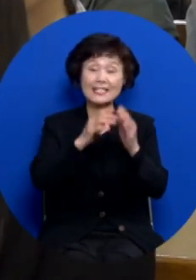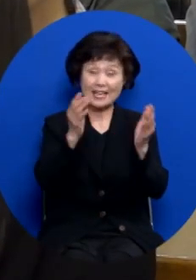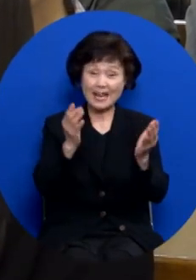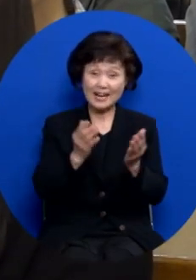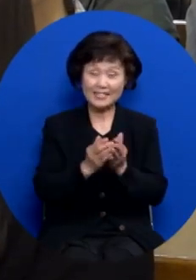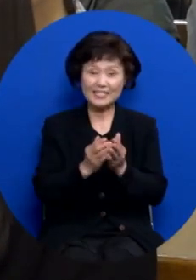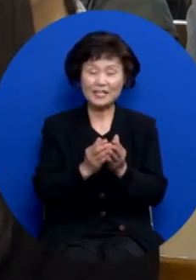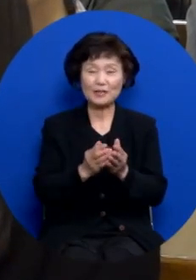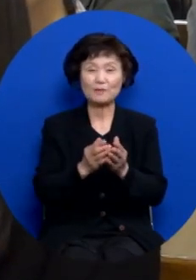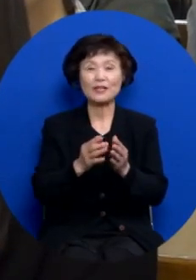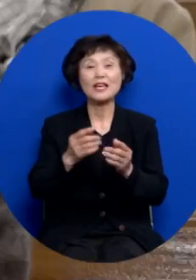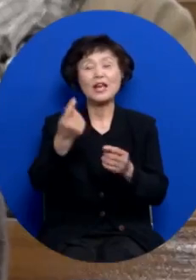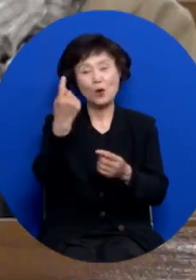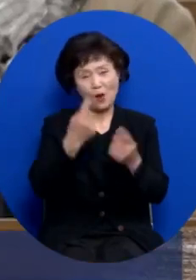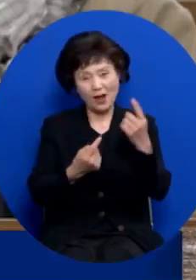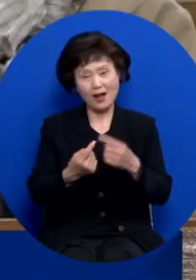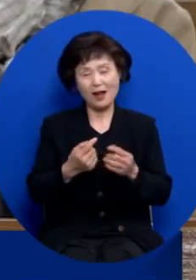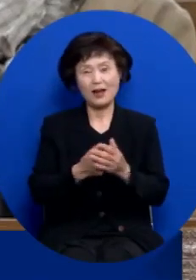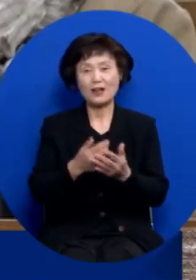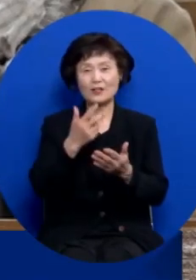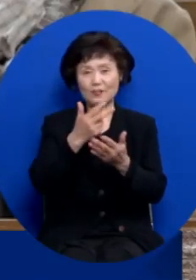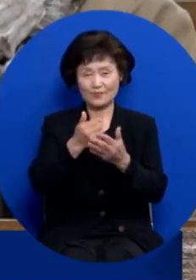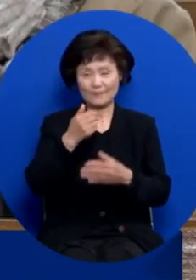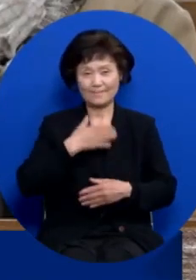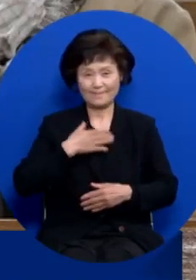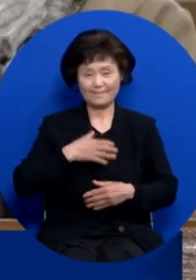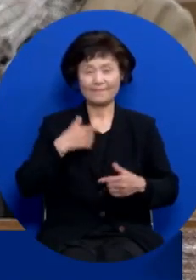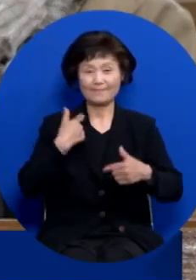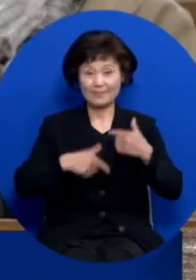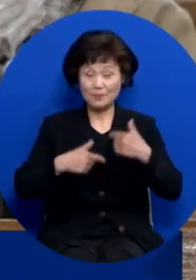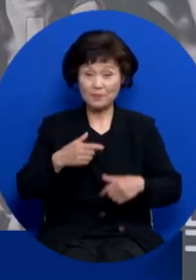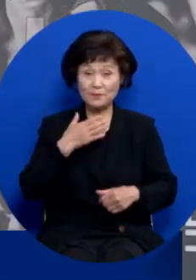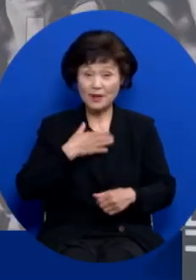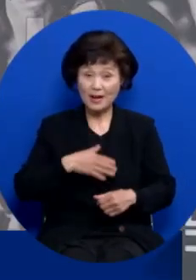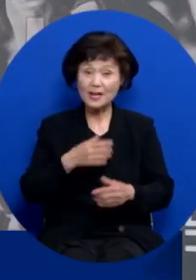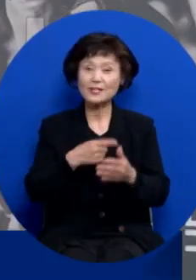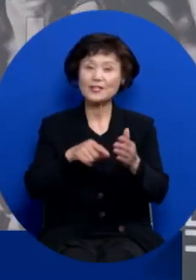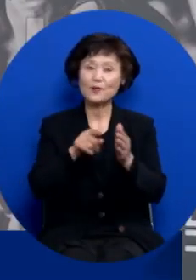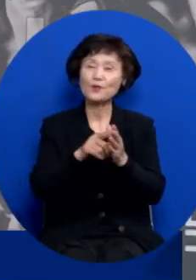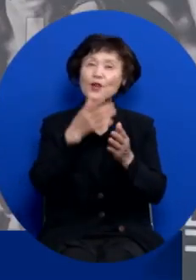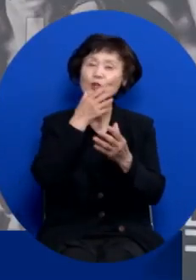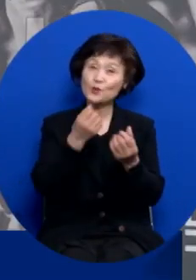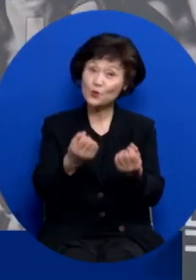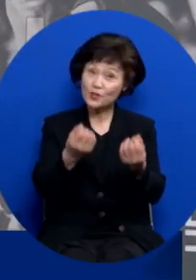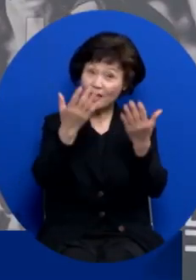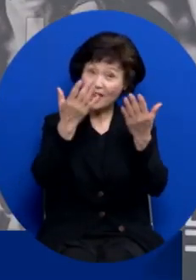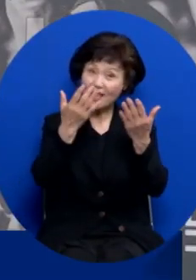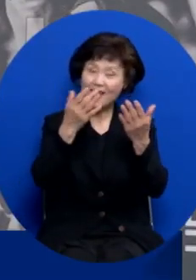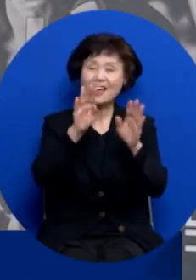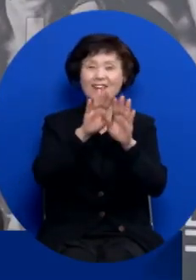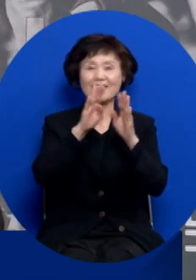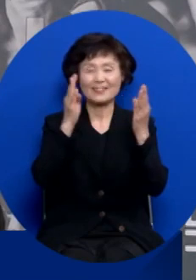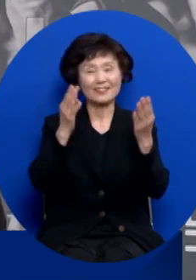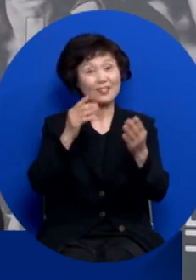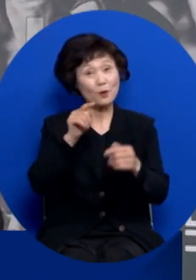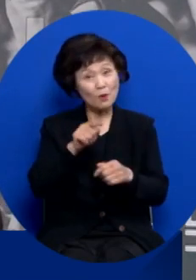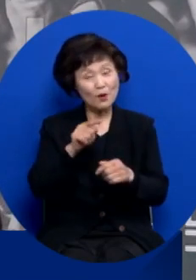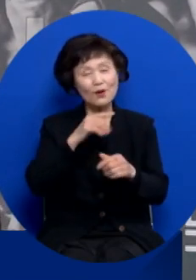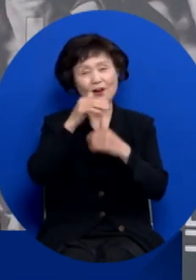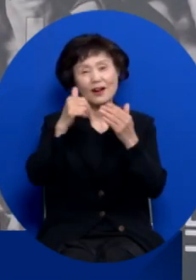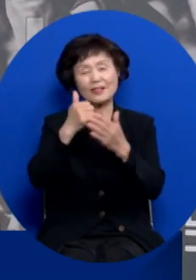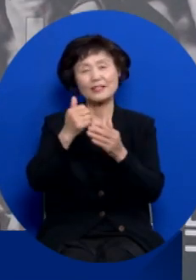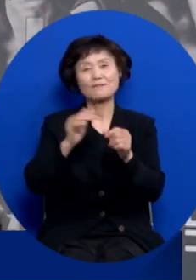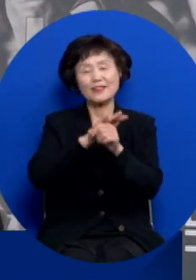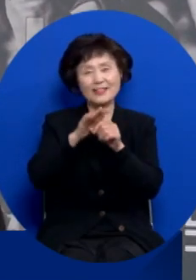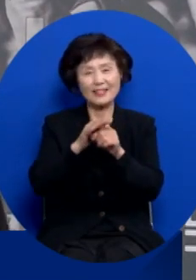콘서트에 나섰습니다. 주님을 아는 기쁨을 알기 위해서 이렇게 축제를 여는 거는 하나님의 사랑을 가까이 전할